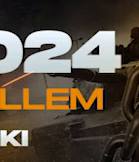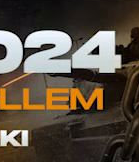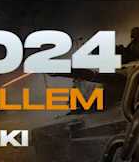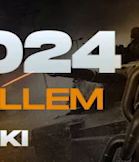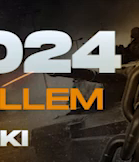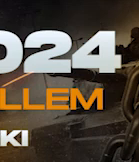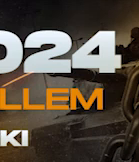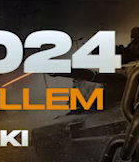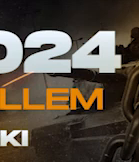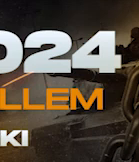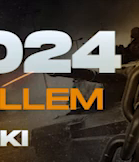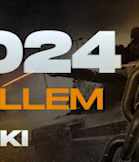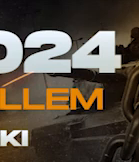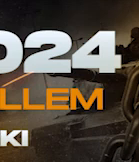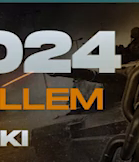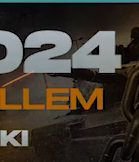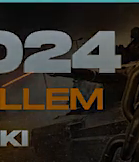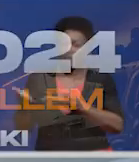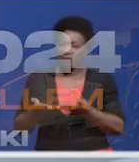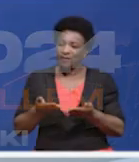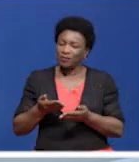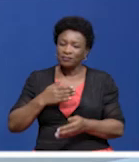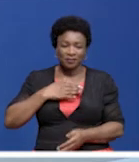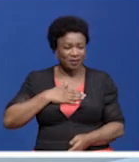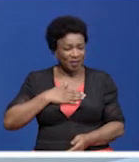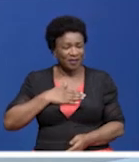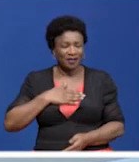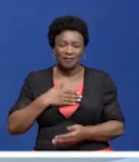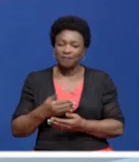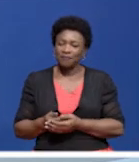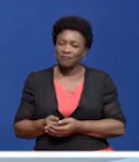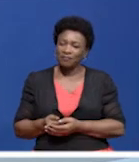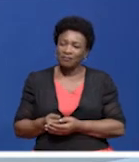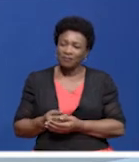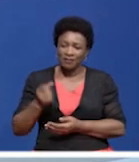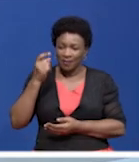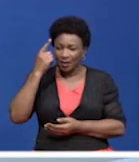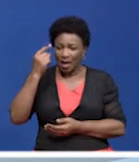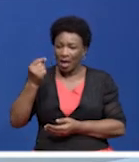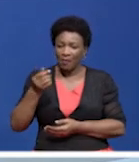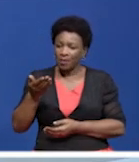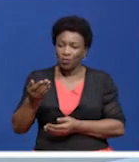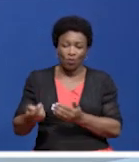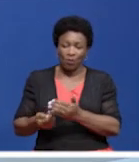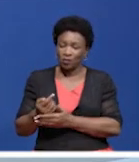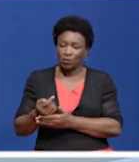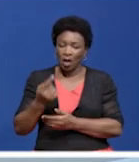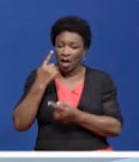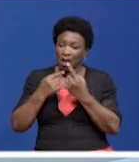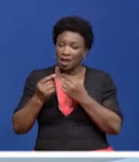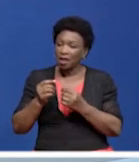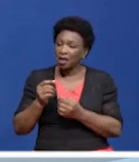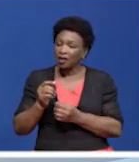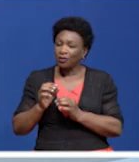george chacha karibu sana george asante sana bila shaka na wewe oka huko mambo sio mazuri kilio ni kile